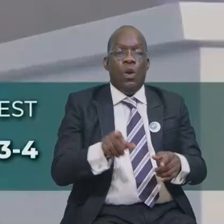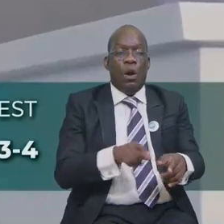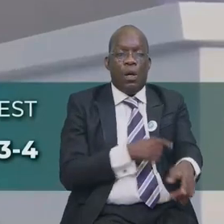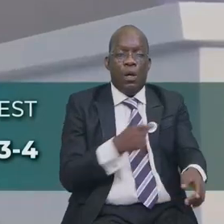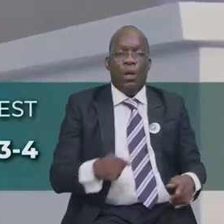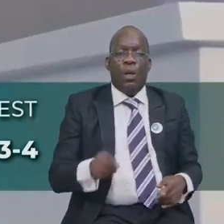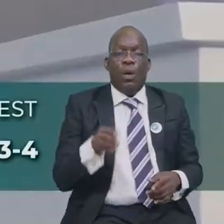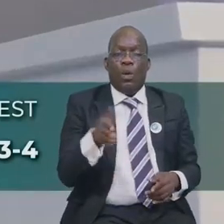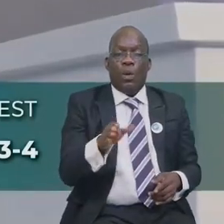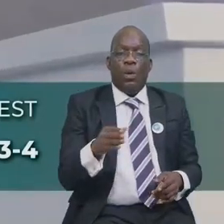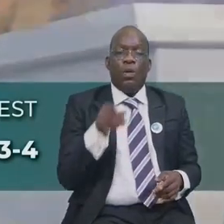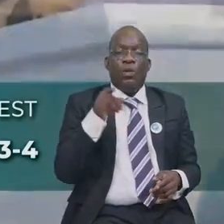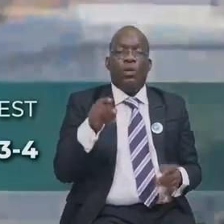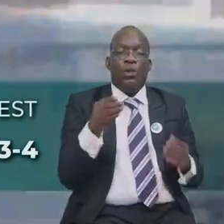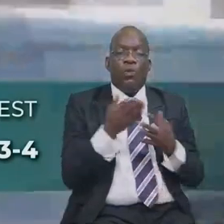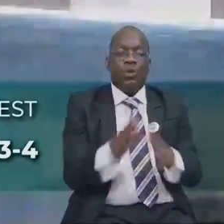Si l'Éternel est Dieu,